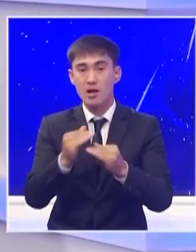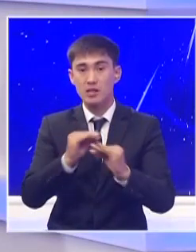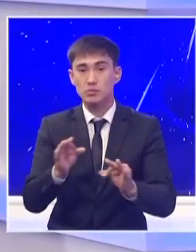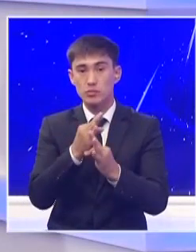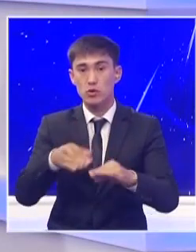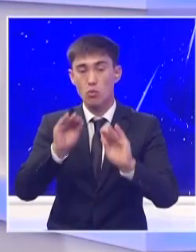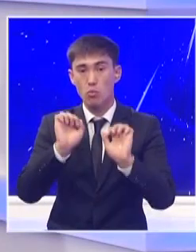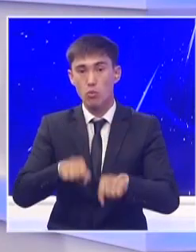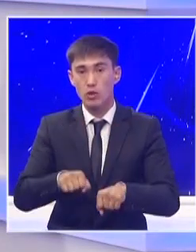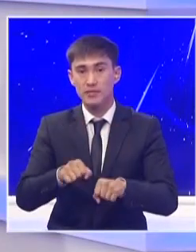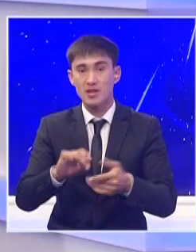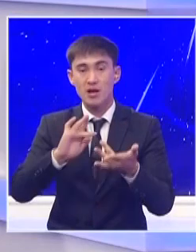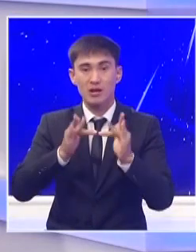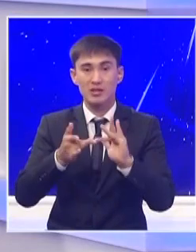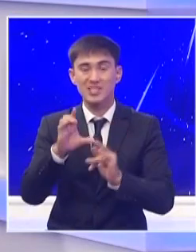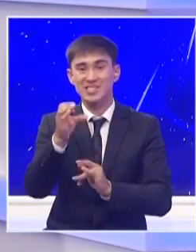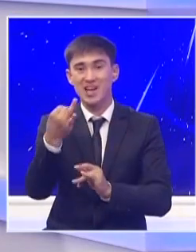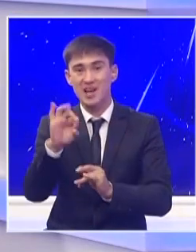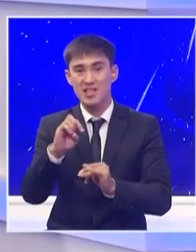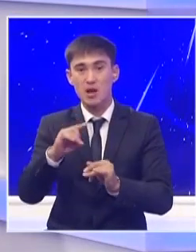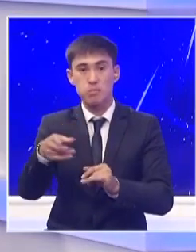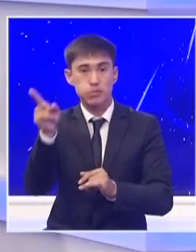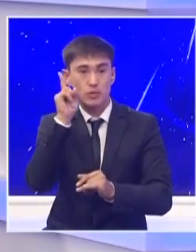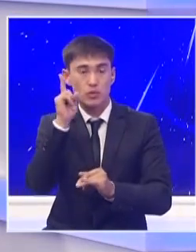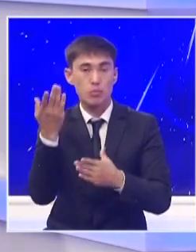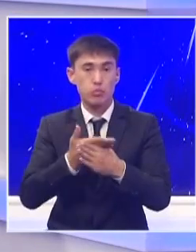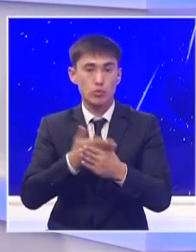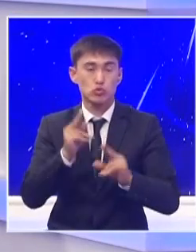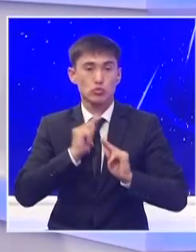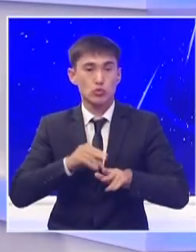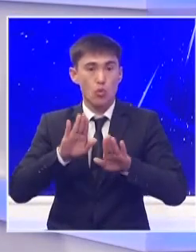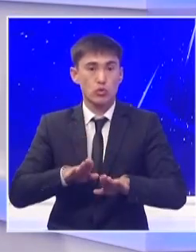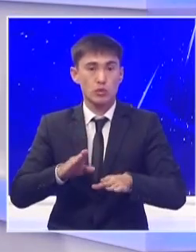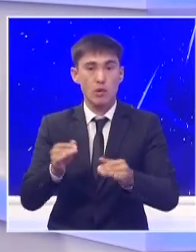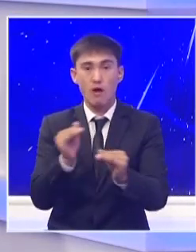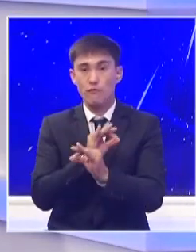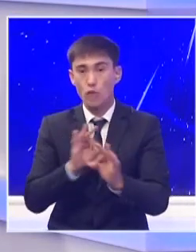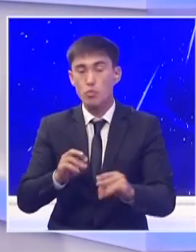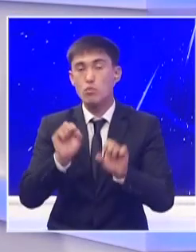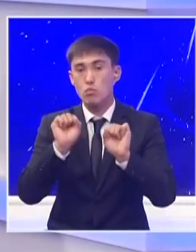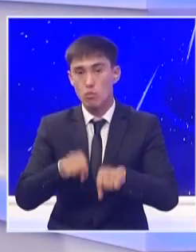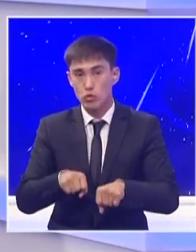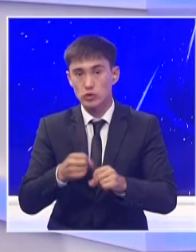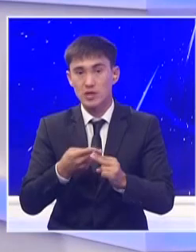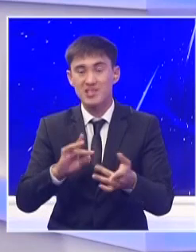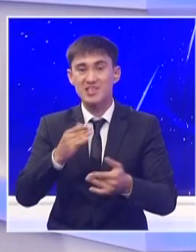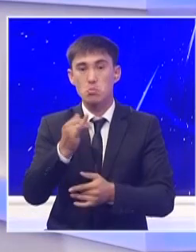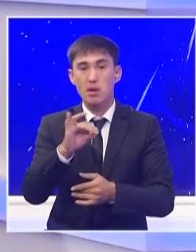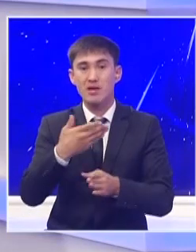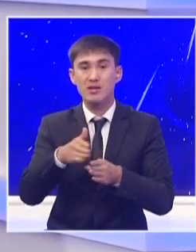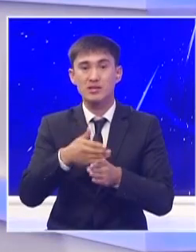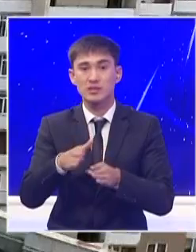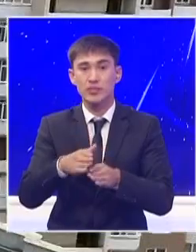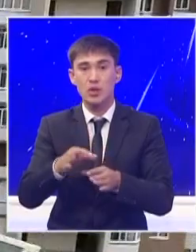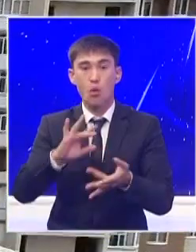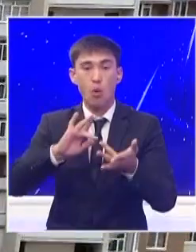рәсімдейді. Экранда көрсетілген сайт арқылы бейне қоңырау көмегімен жұмыста отырып рәсімдеуге де болады. Ипотеканы онлайн рәсімдеп, сіз